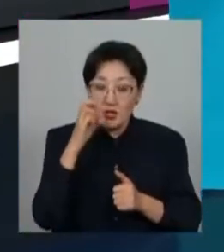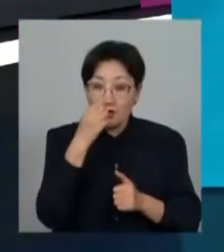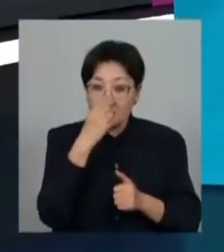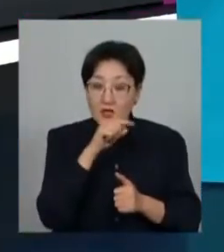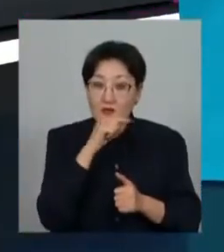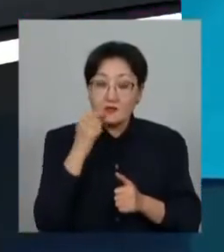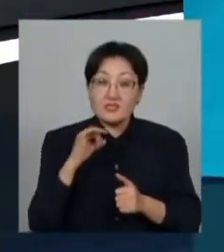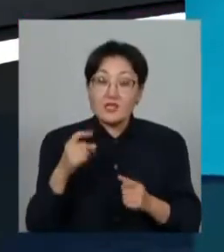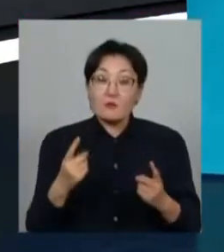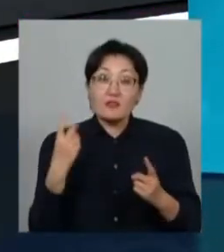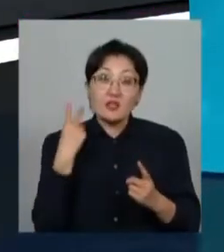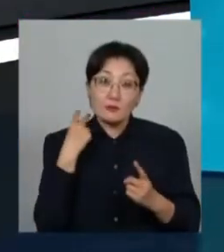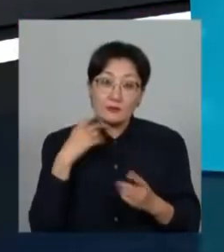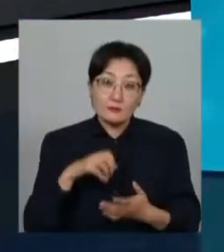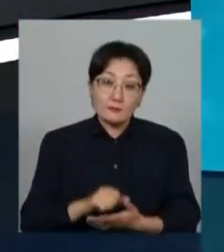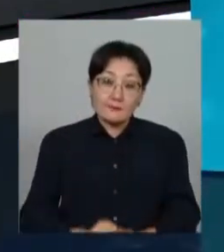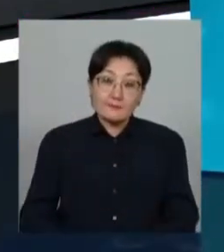Индия, Россия и Великобритания.